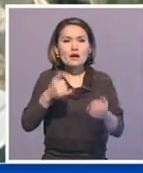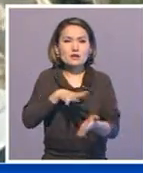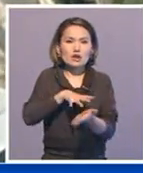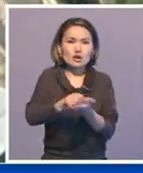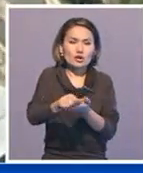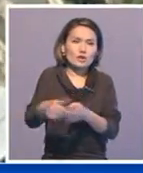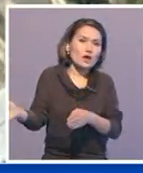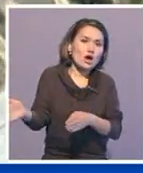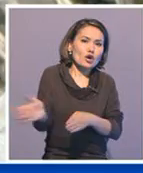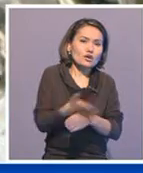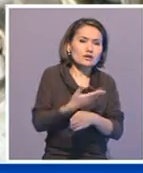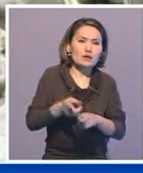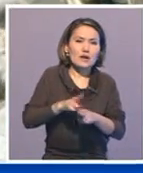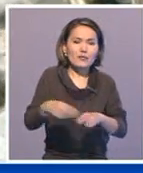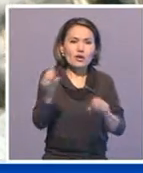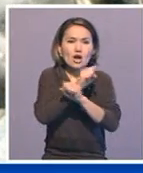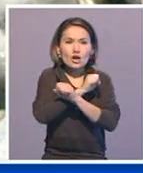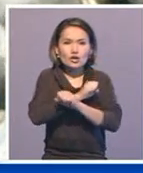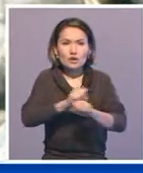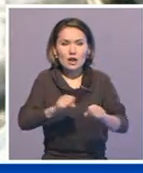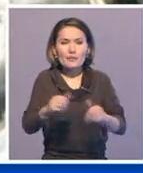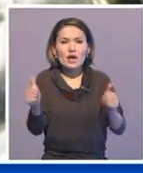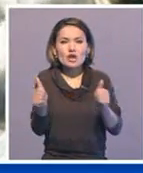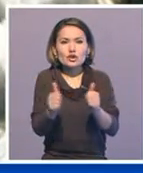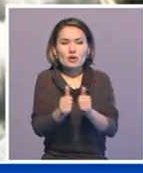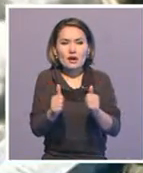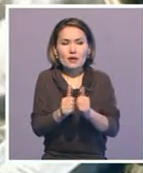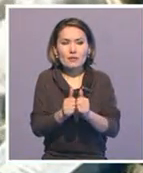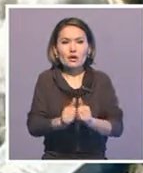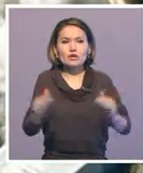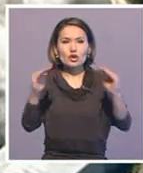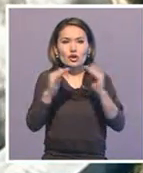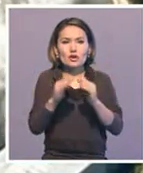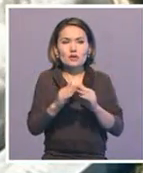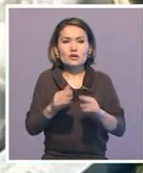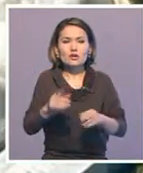1000 зарядтық жарылғыш зат қолданылып, жақын маңдағы үйлердің тұрғындары қауіпсіз жерге көшірілген.